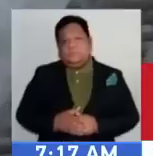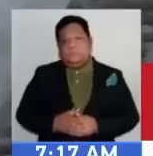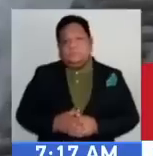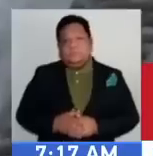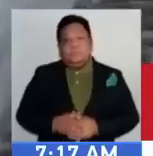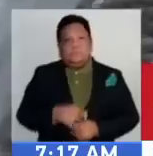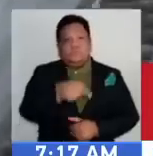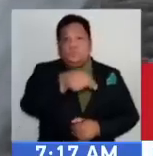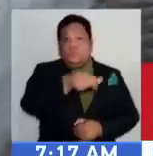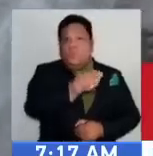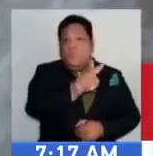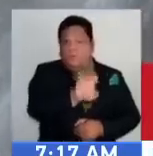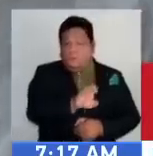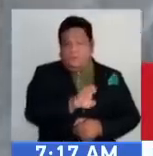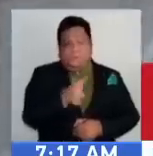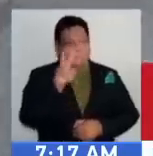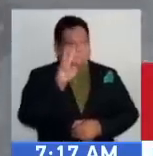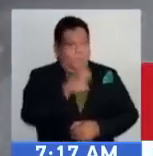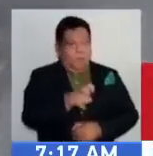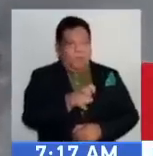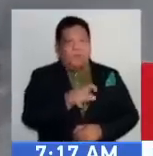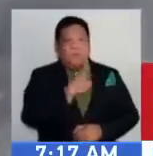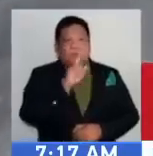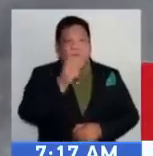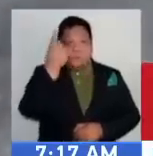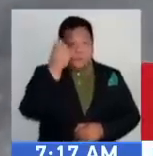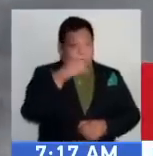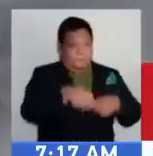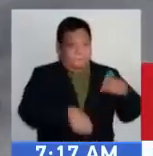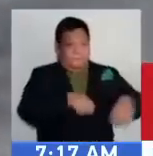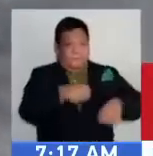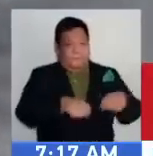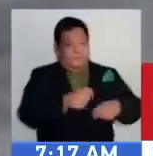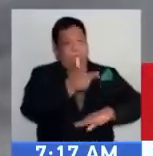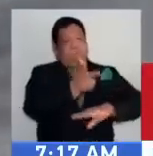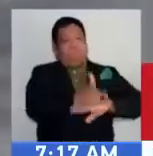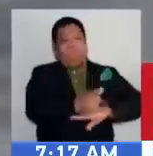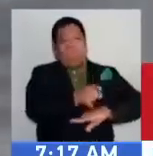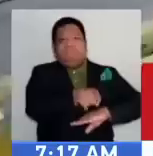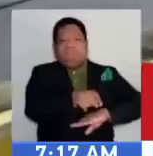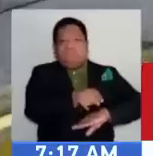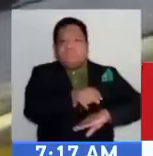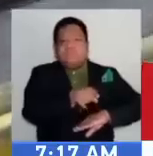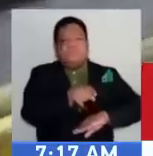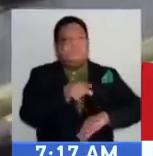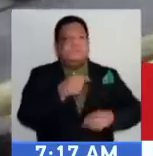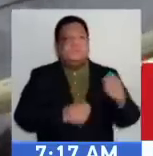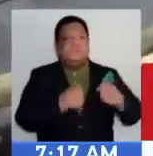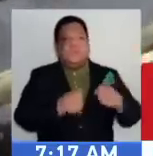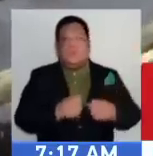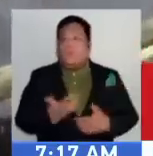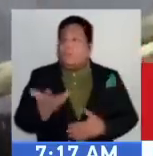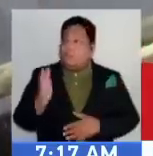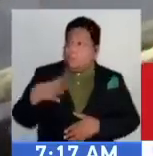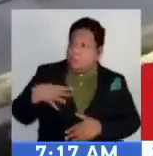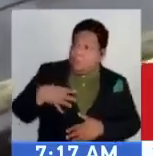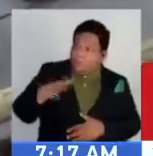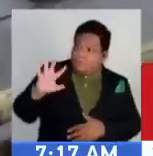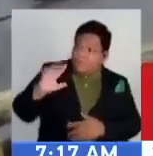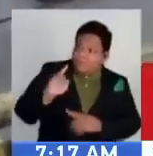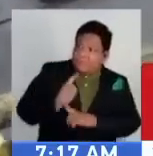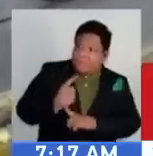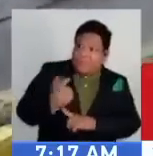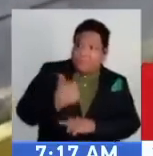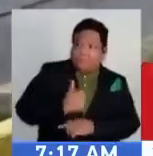nakaparada sa bike lane ng isang SUV na ito. Natapos na ang 5 minutong palugit ng MMDA bago dumating ang driver kaya hinatak na ang